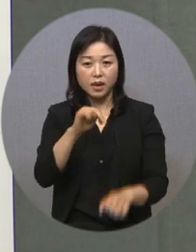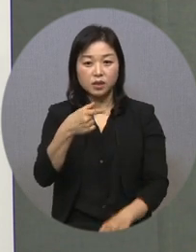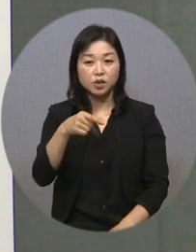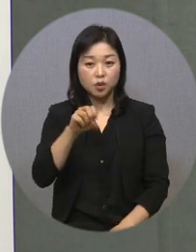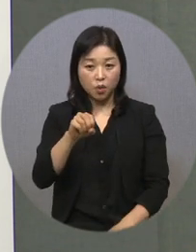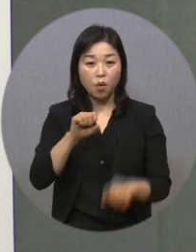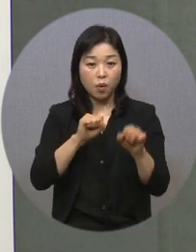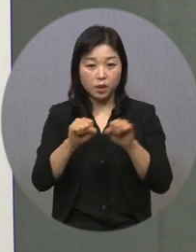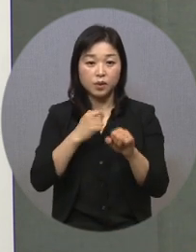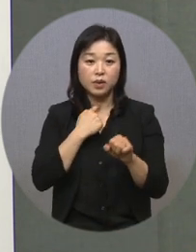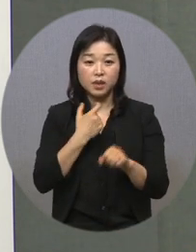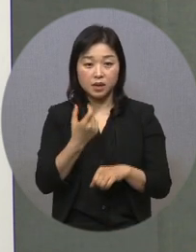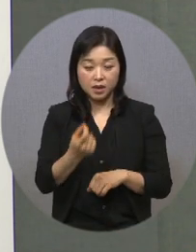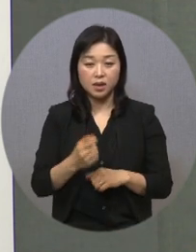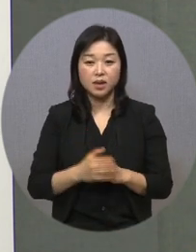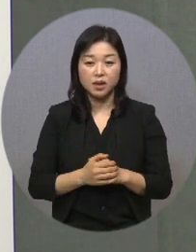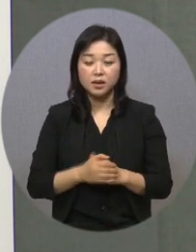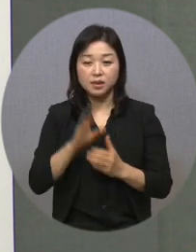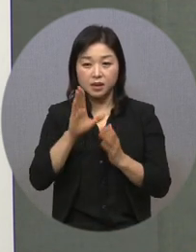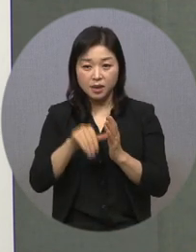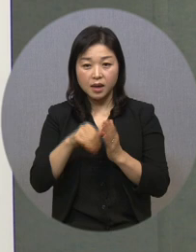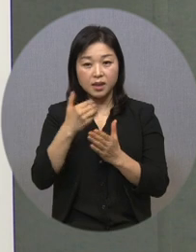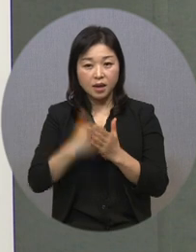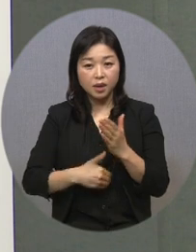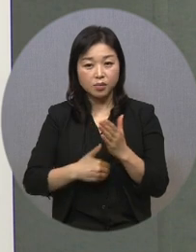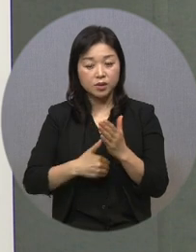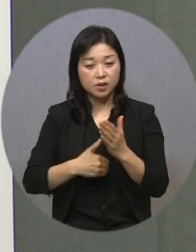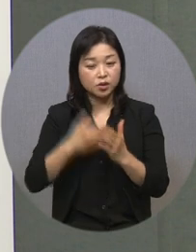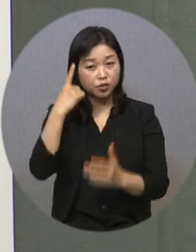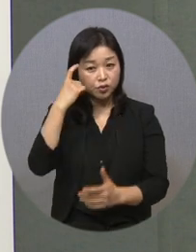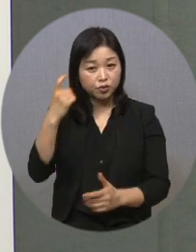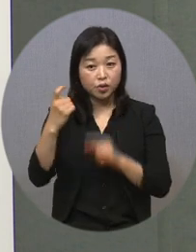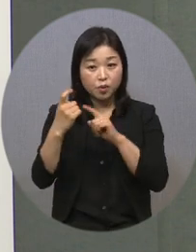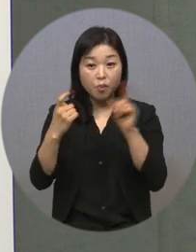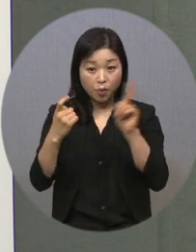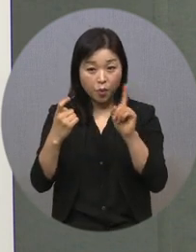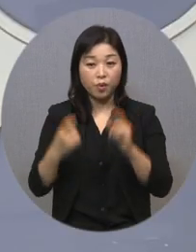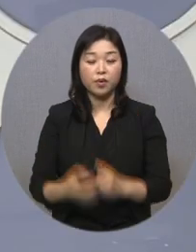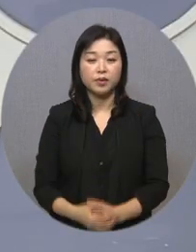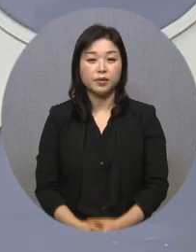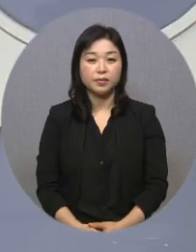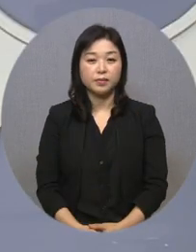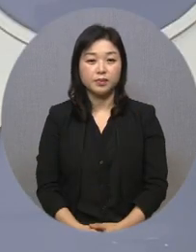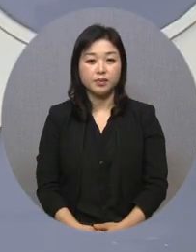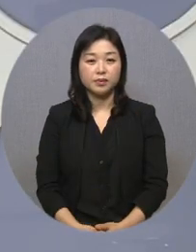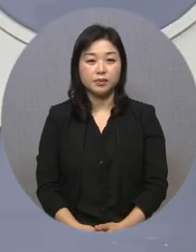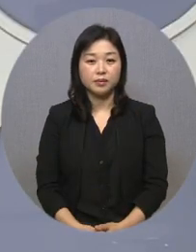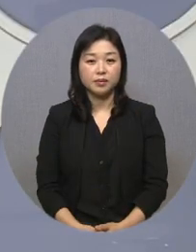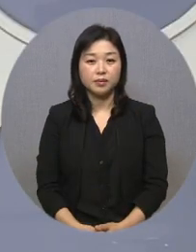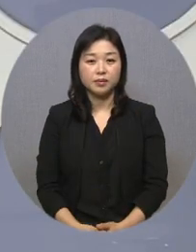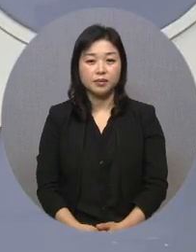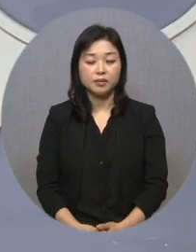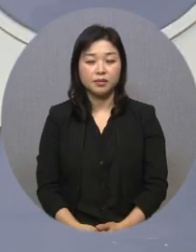운동을 시작하셨는데 그때 추억이 남는 거가 뭡니까?